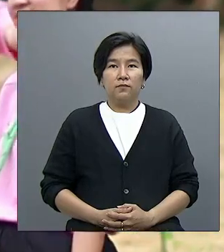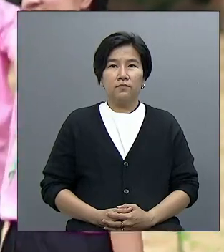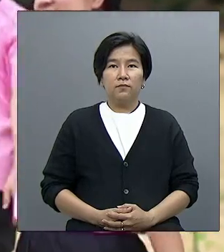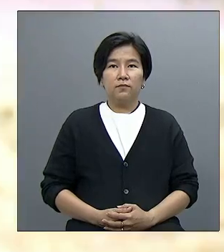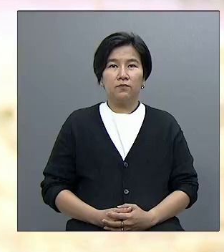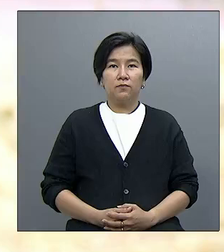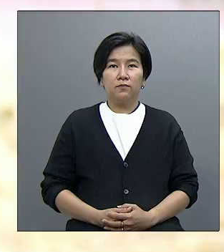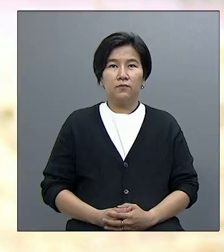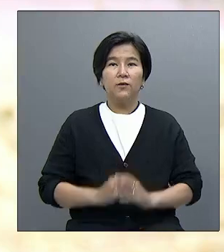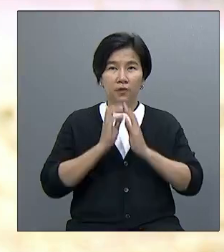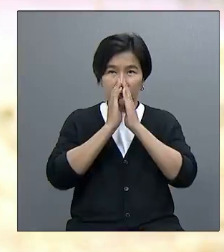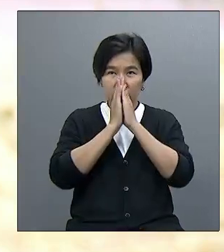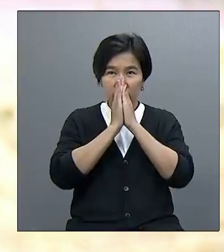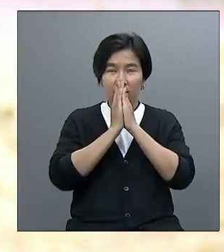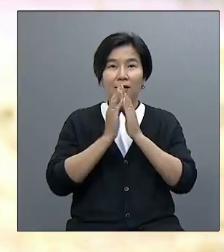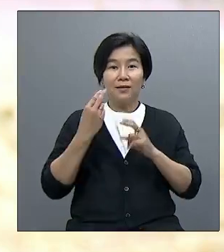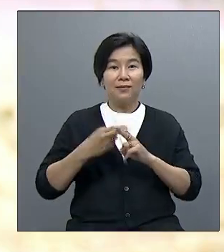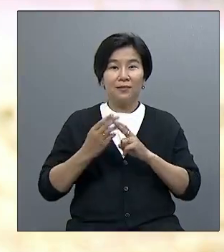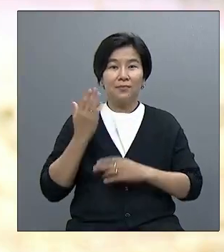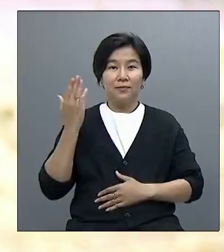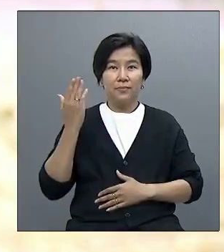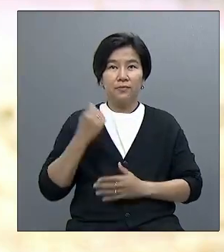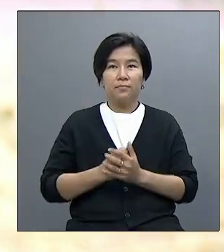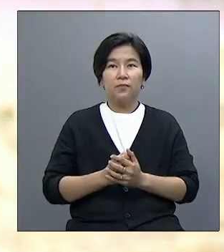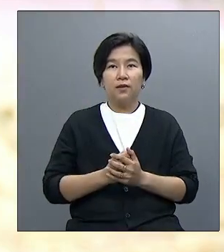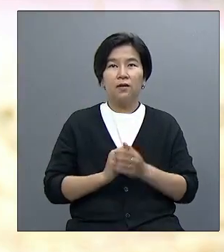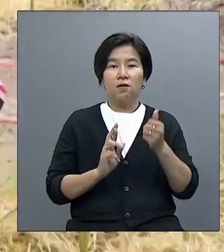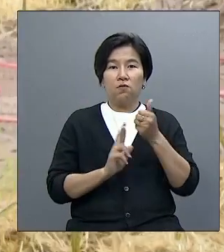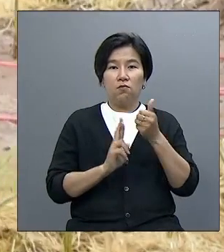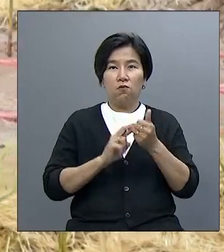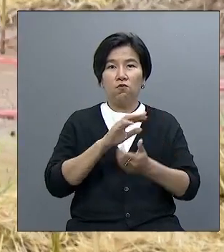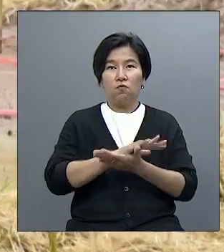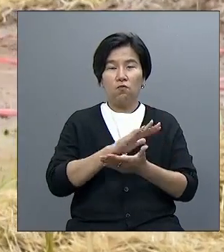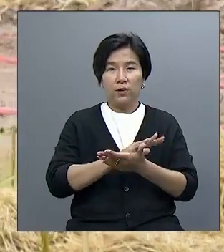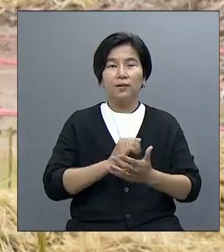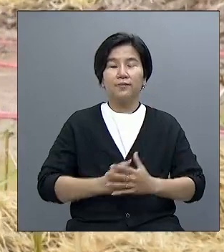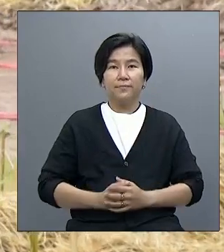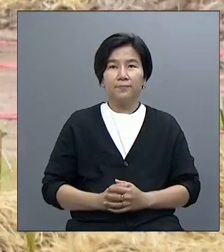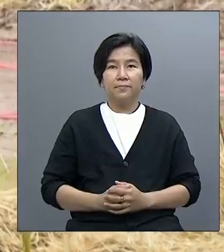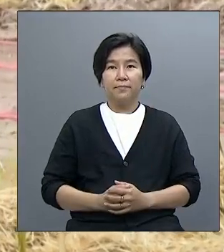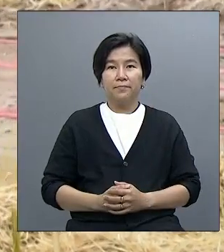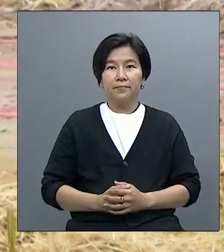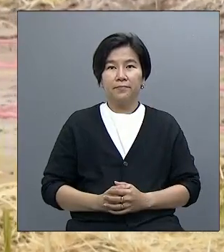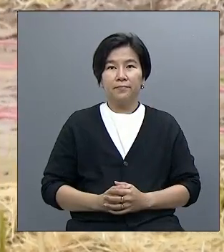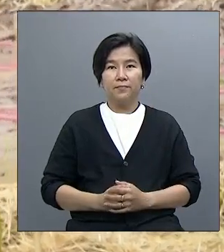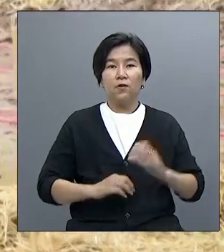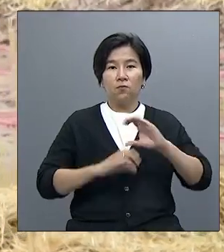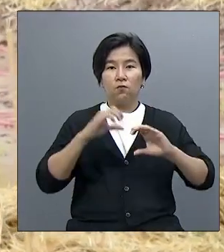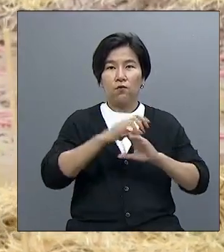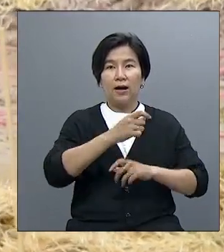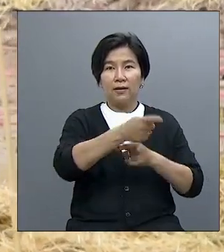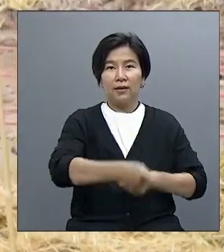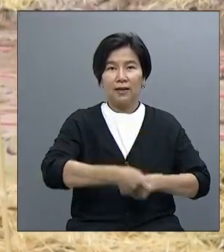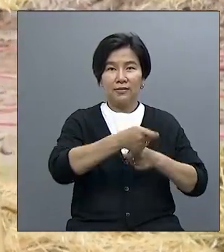สวัสดีค่ะนางสาวปริญญายิ้มยวนตำแหน่งรองผู้อำนวยการโรงเรียนราชประชานุเคราะห์55จังหวัดตากค่ะโครงการอารยเกษตรสืบสานรักษาต่อยอด